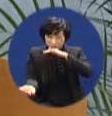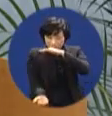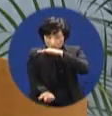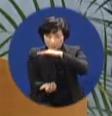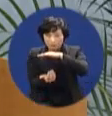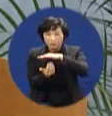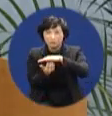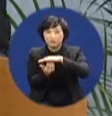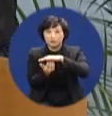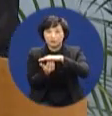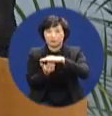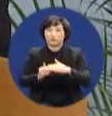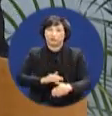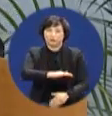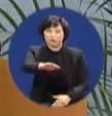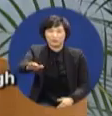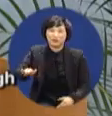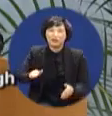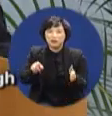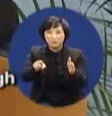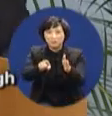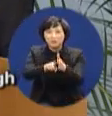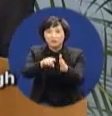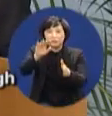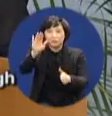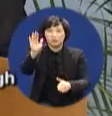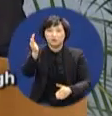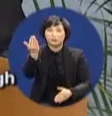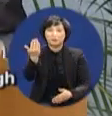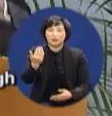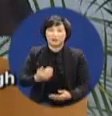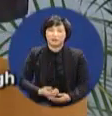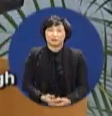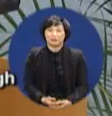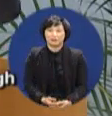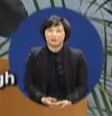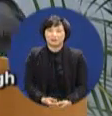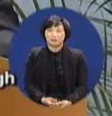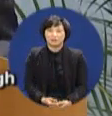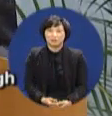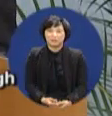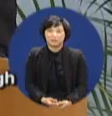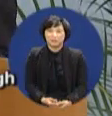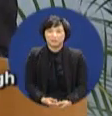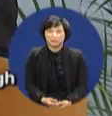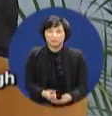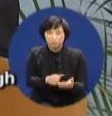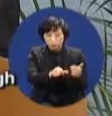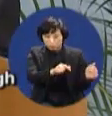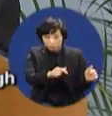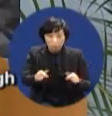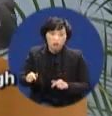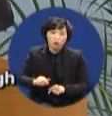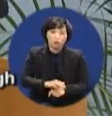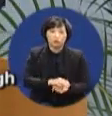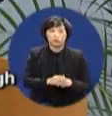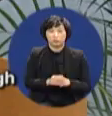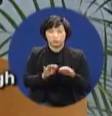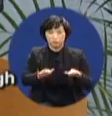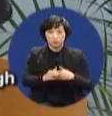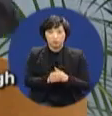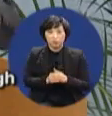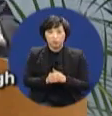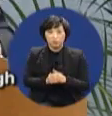이루고야 마는 우리의 믿음이시다. 그래서 하찮은 피조물인 자기